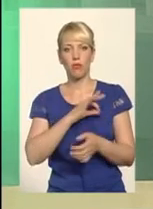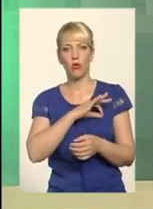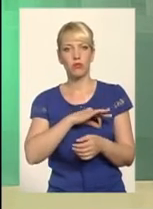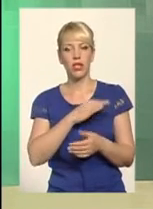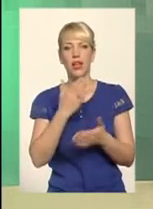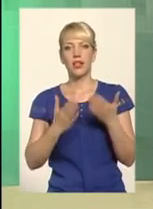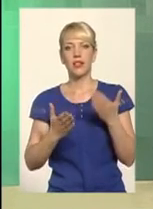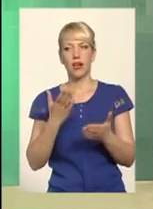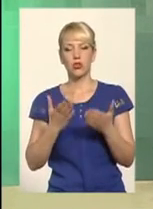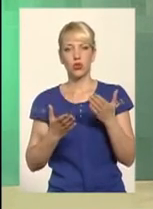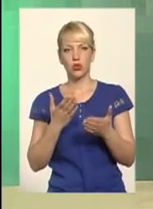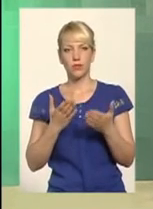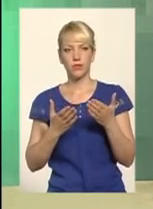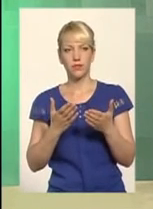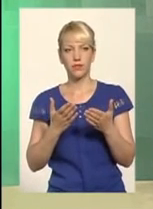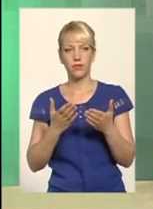Якщо